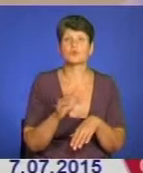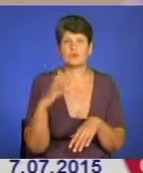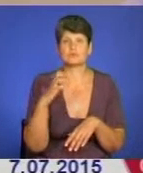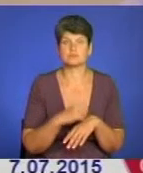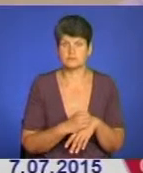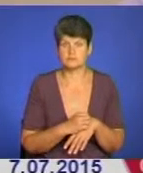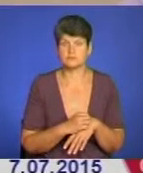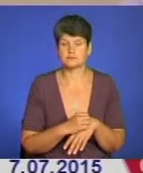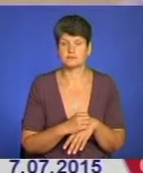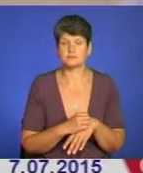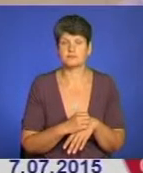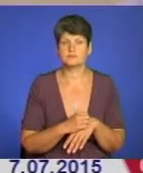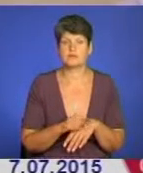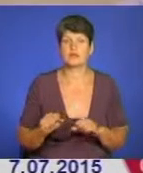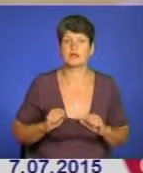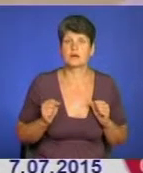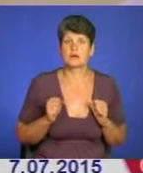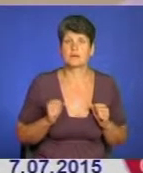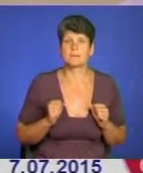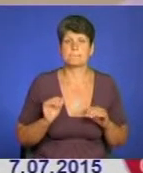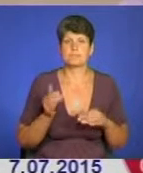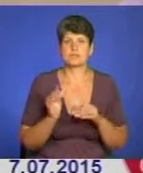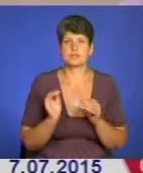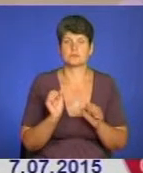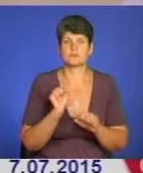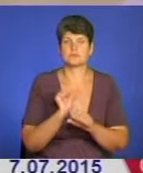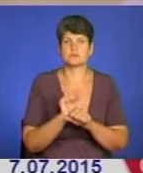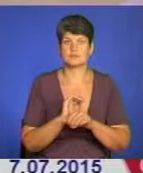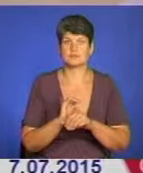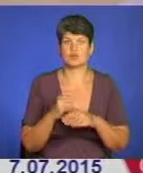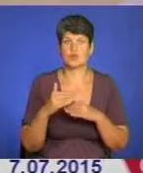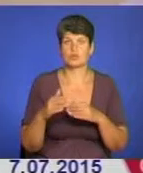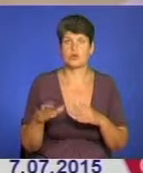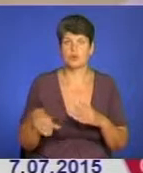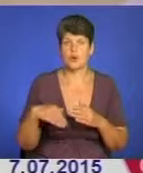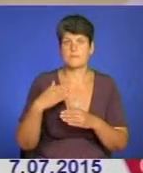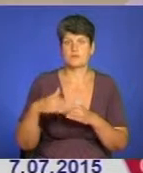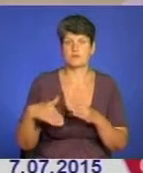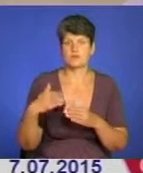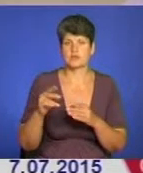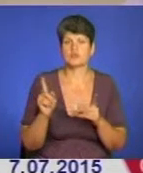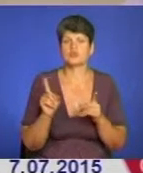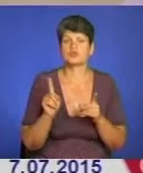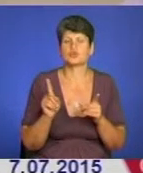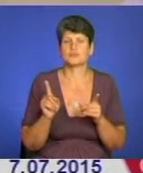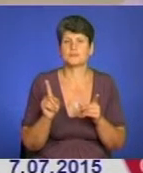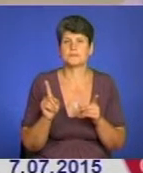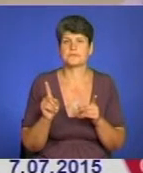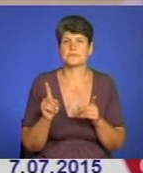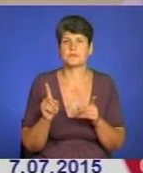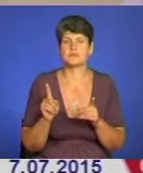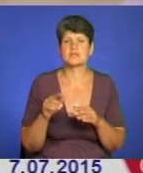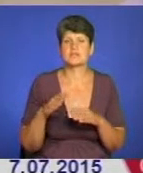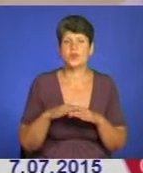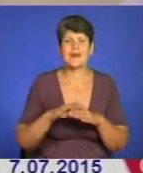укусила вас змія, намагайтеся максимально імобілізувати. Тобто, якщо це нога, прибинтувати будь-які підручні засоби, щоб ця